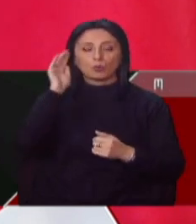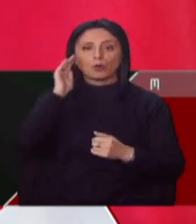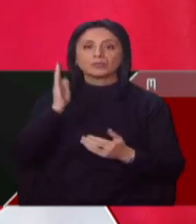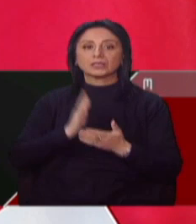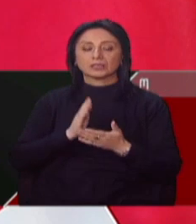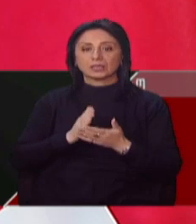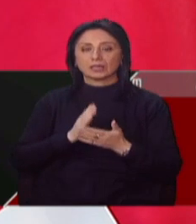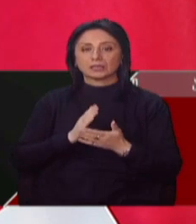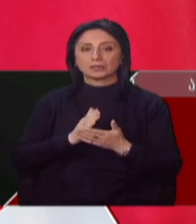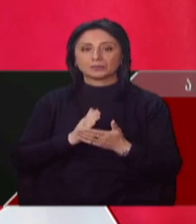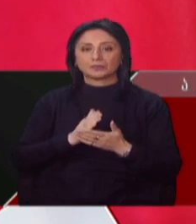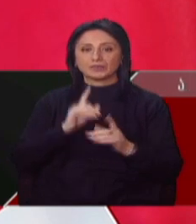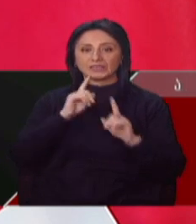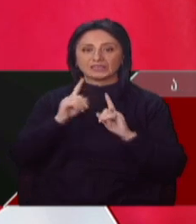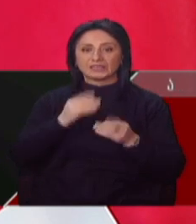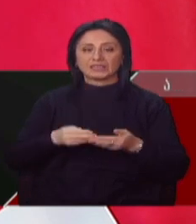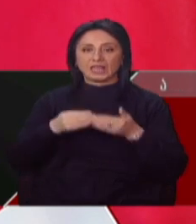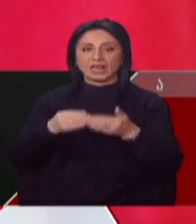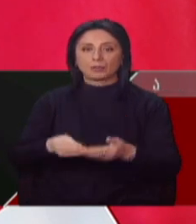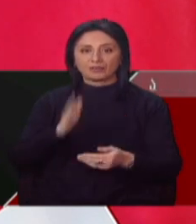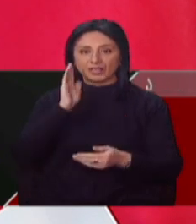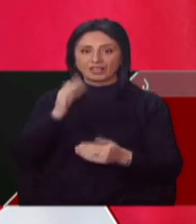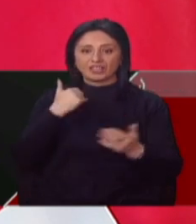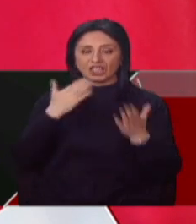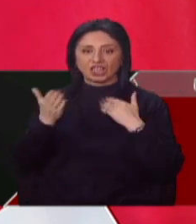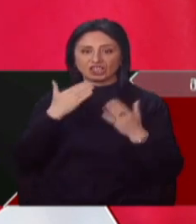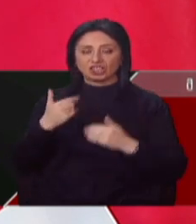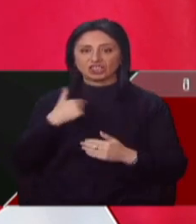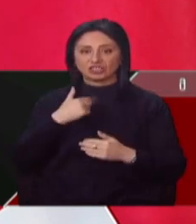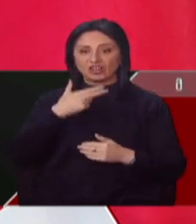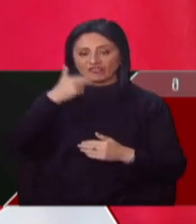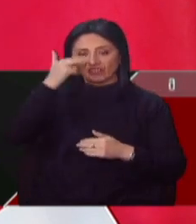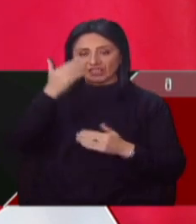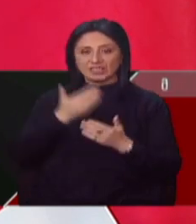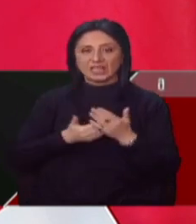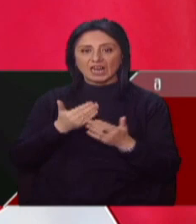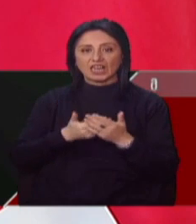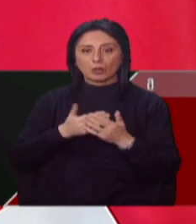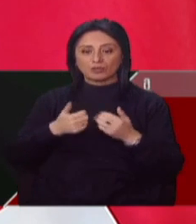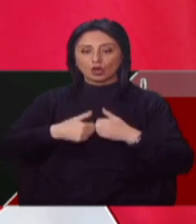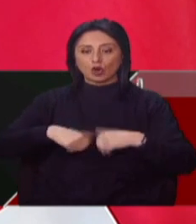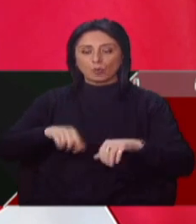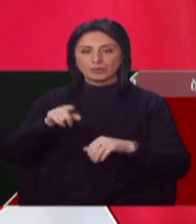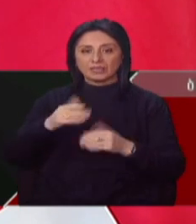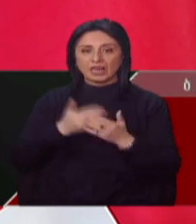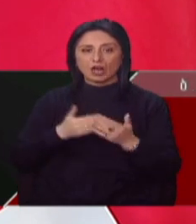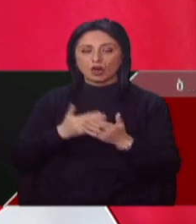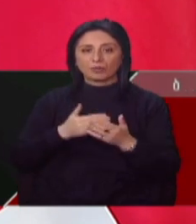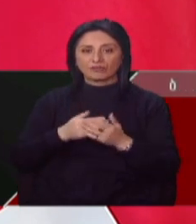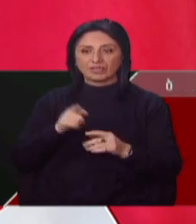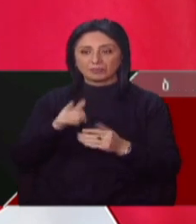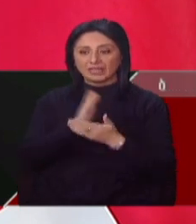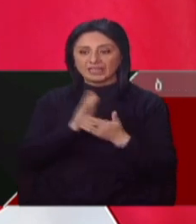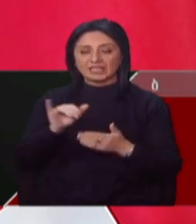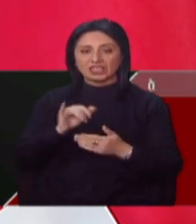არის სესიაზე გამოტანილი და იქნება კენჭის ხრა ჩვენ ვენეციის რეკომენდაციები კომისიის რეკომენდაციები იმ